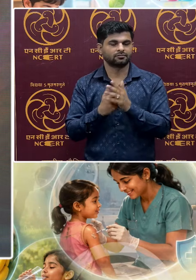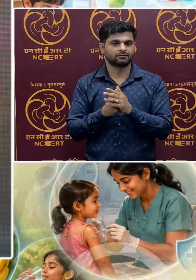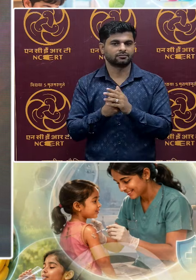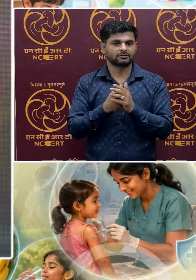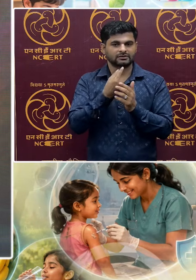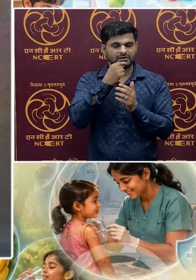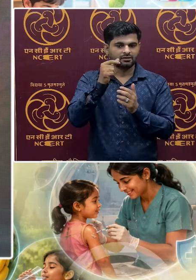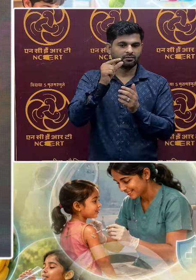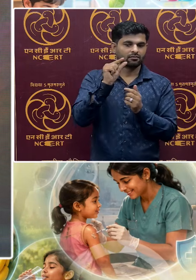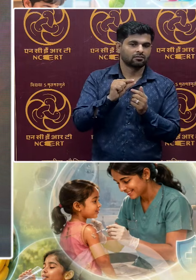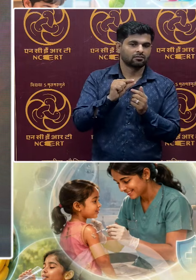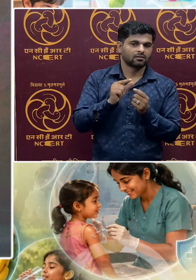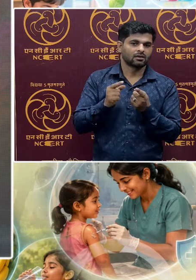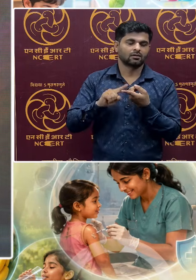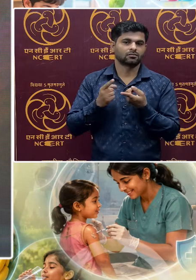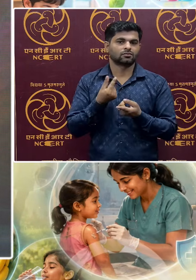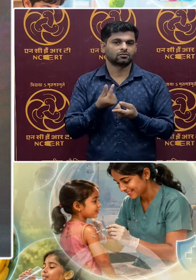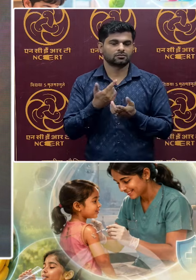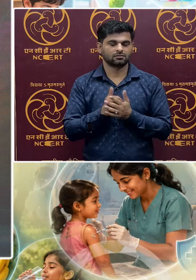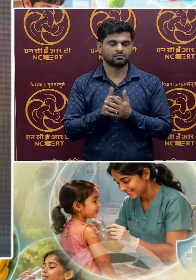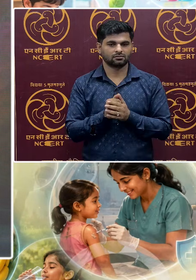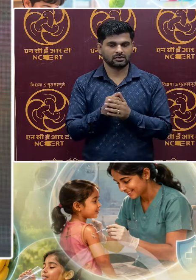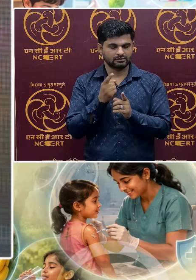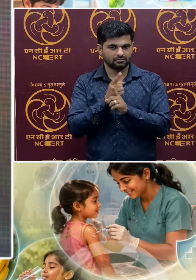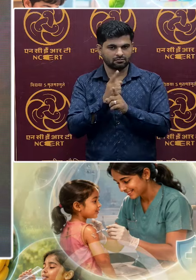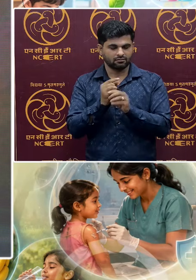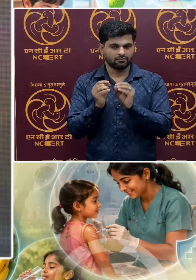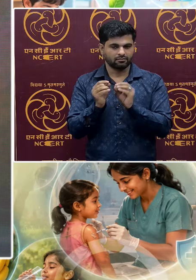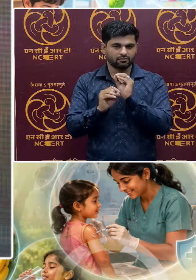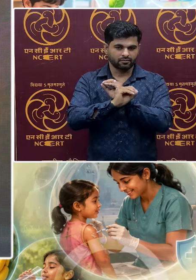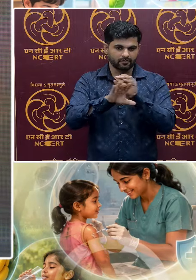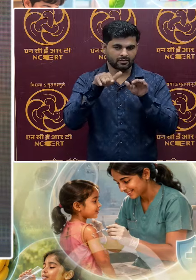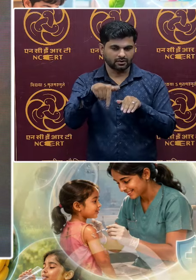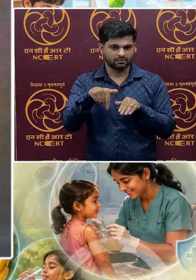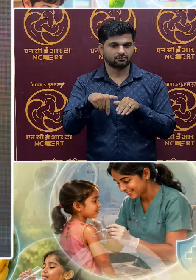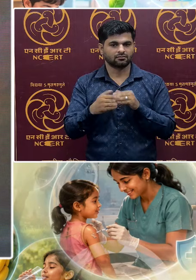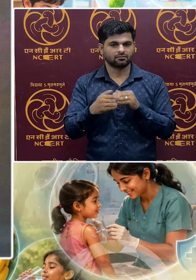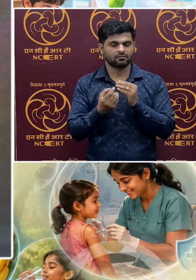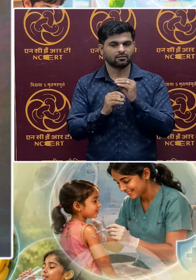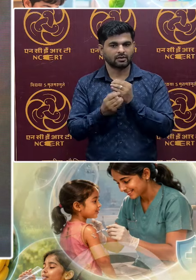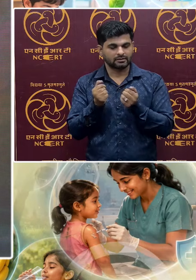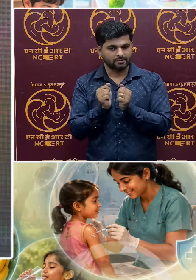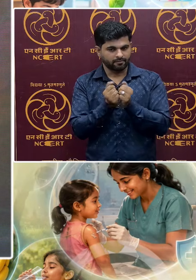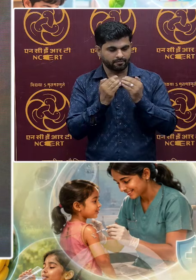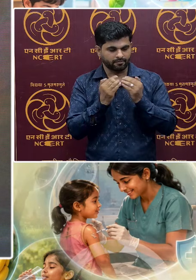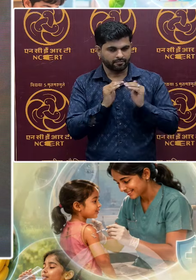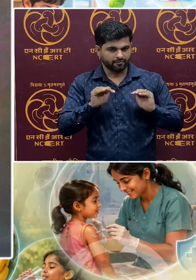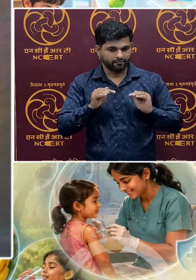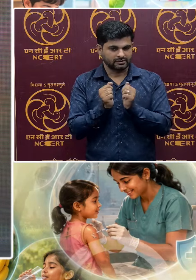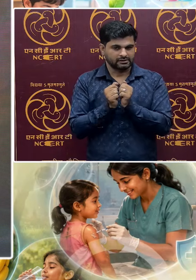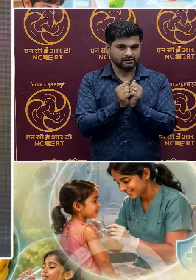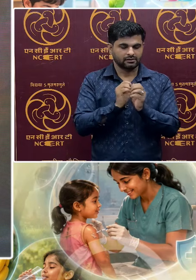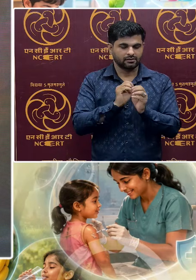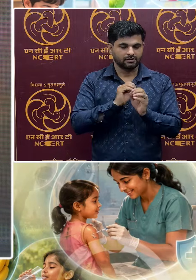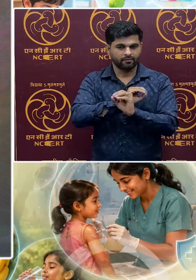कैसे कम किया जा सकता है डाइट में, वो सब टीचर्स बता सकती हैं और बच्चे ये इन्फॉर्मेशन घर लेकर जाएंगे और घर में भी